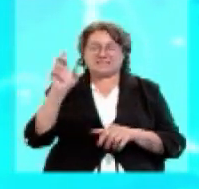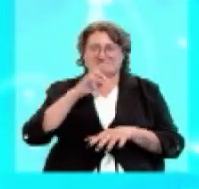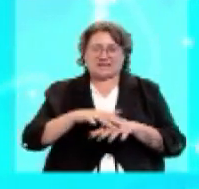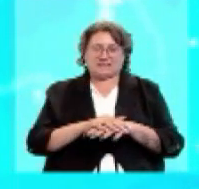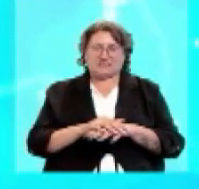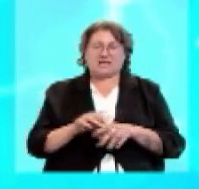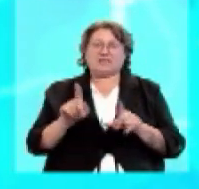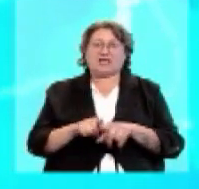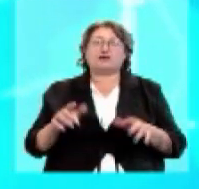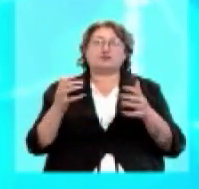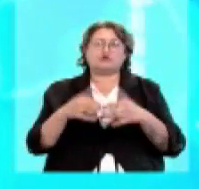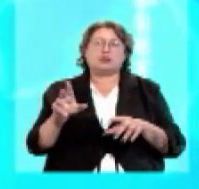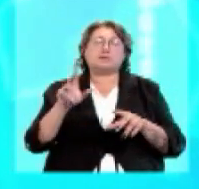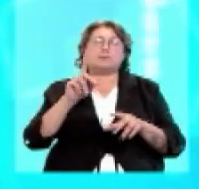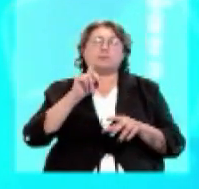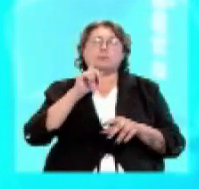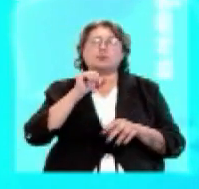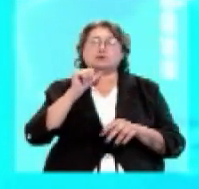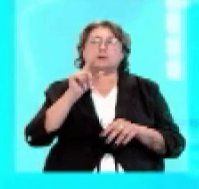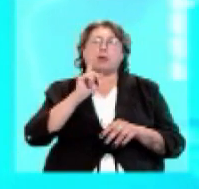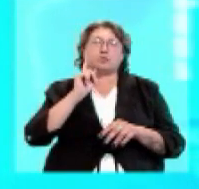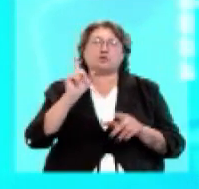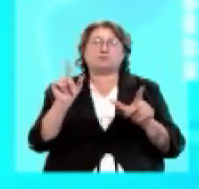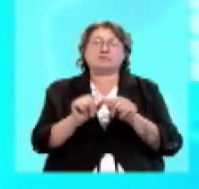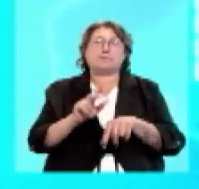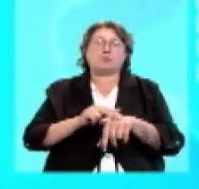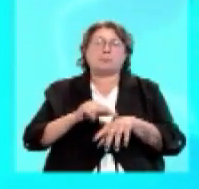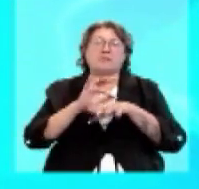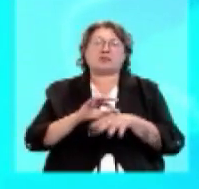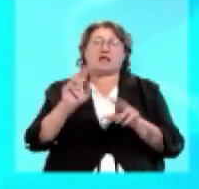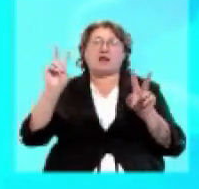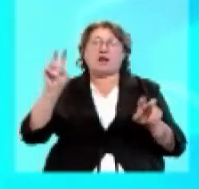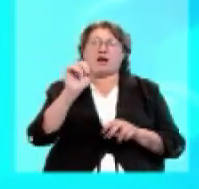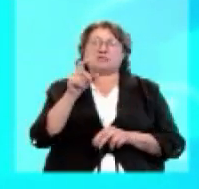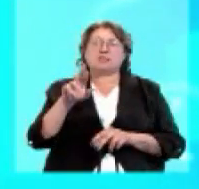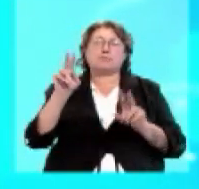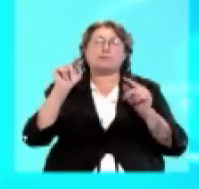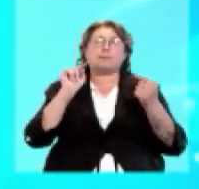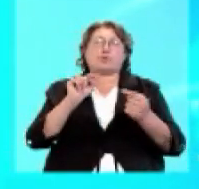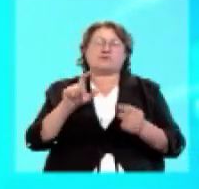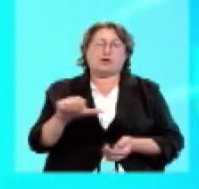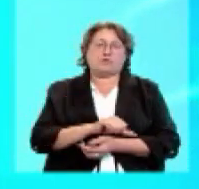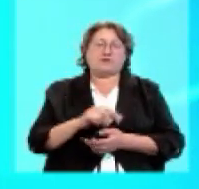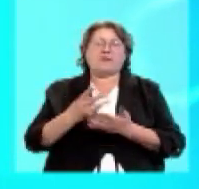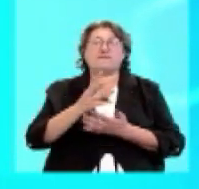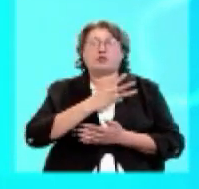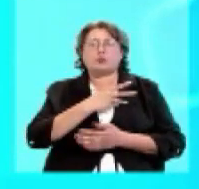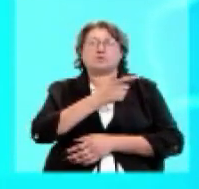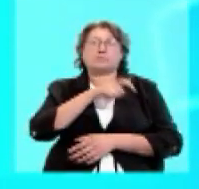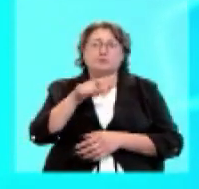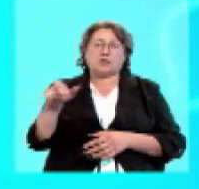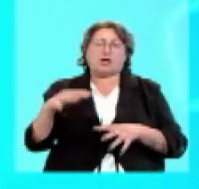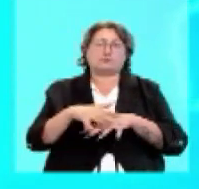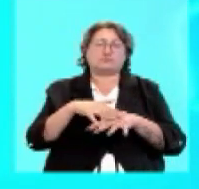санайтын қостанайлық жастар полицейлермен бірлесіп, біз есірткіге қарсымыз акциясын өткізді. Аталмыш шараға еріктілер, депутаттар